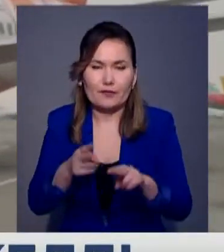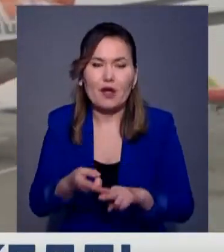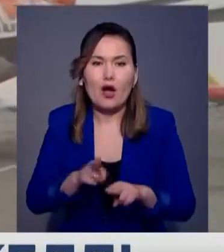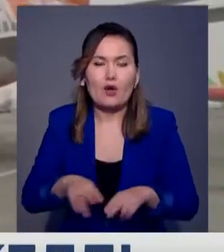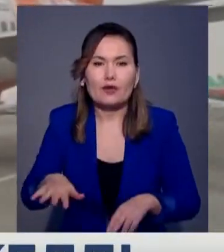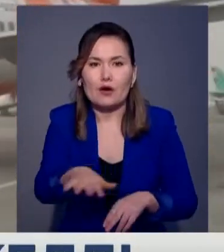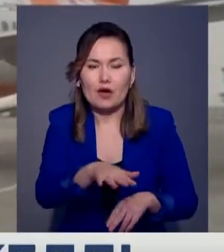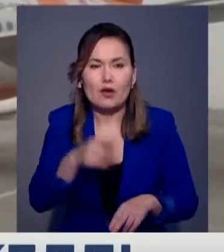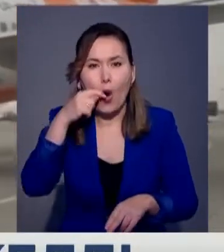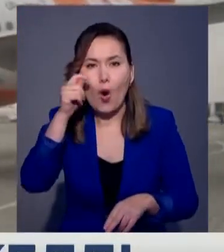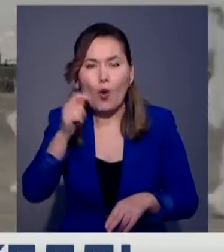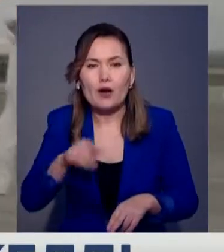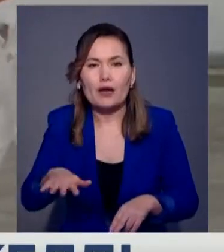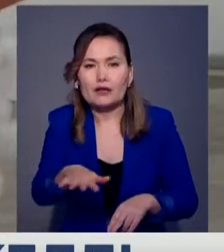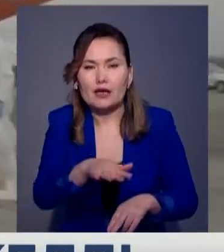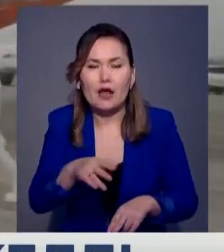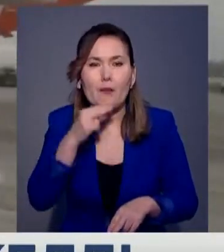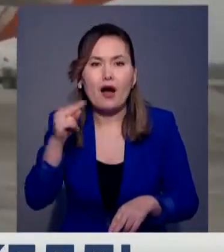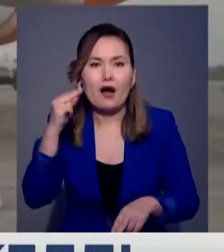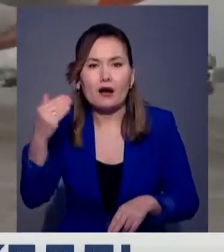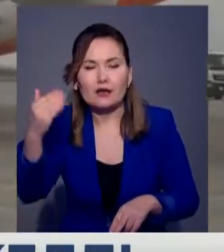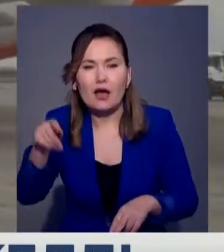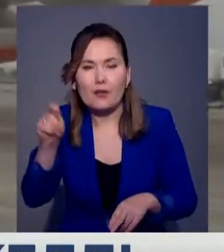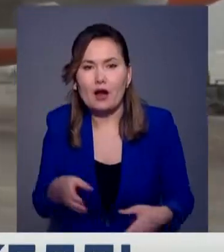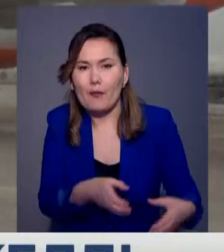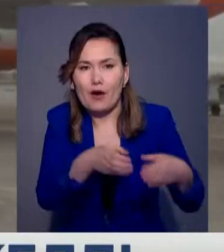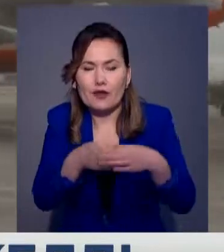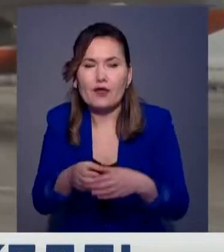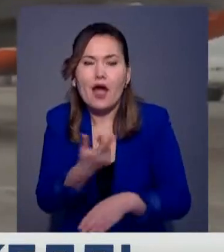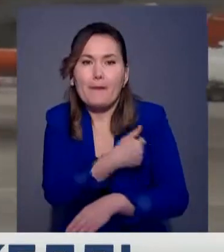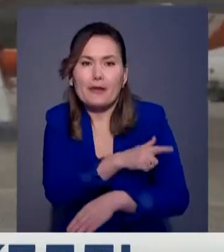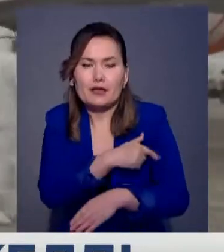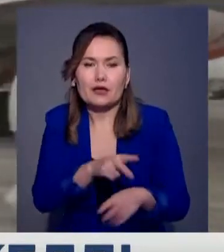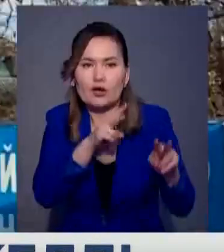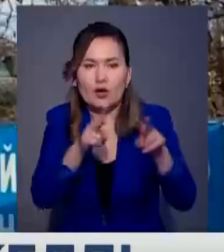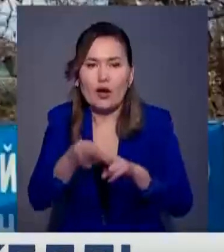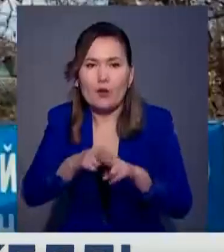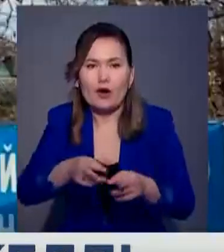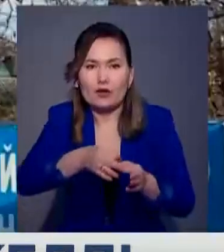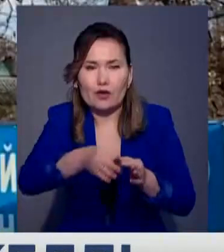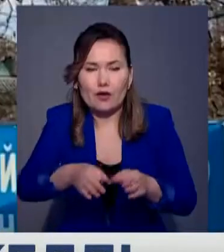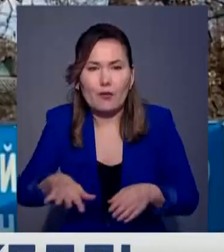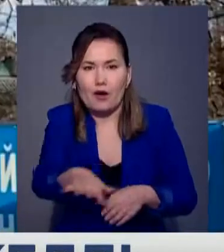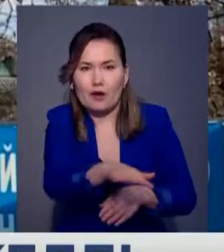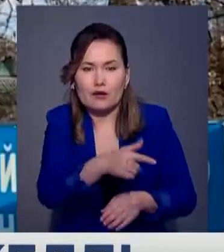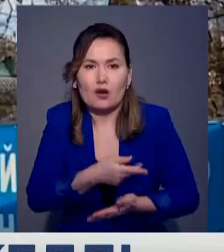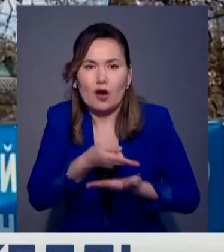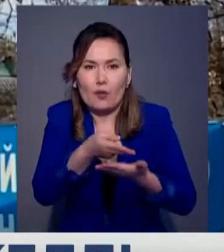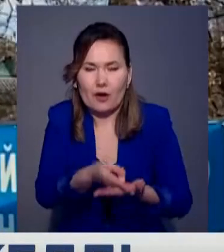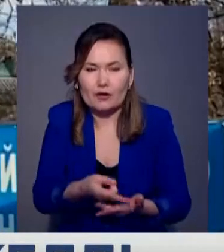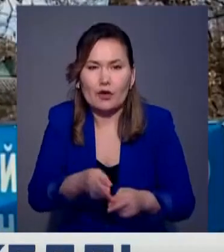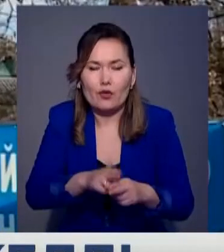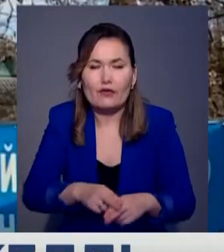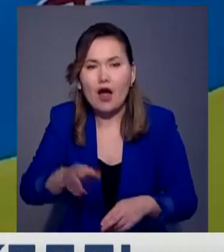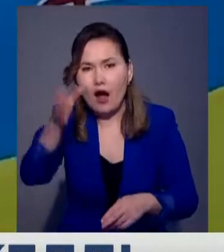Обсервацияға орналасқан Украина мен шетелдің азаматтарын кезекті рет медициналық бақылаудан өткізу үшін Новые Санжары елді мекеніне бір топ